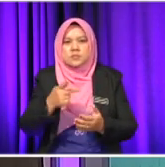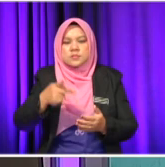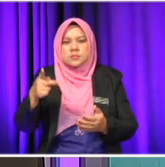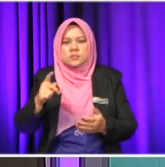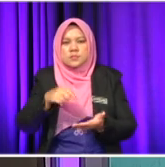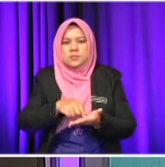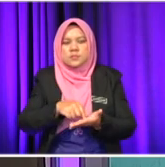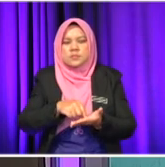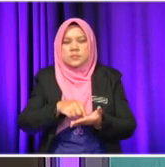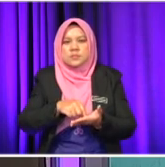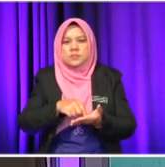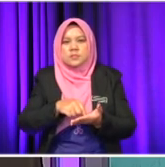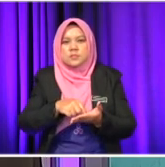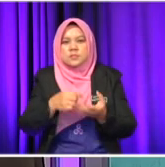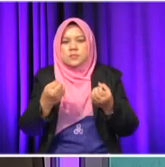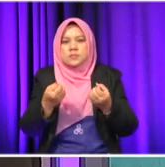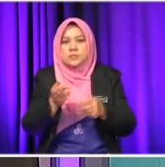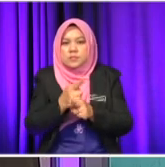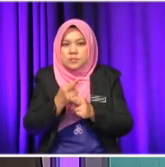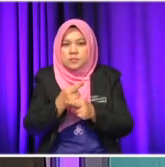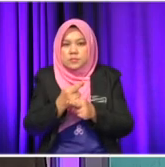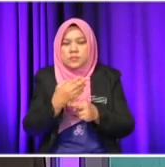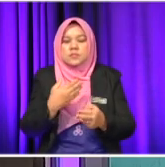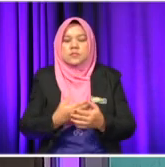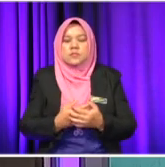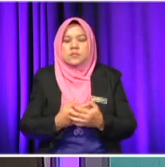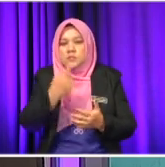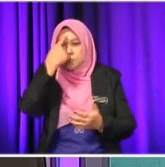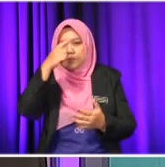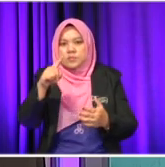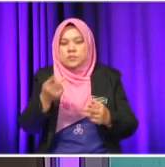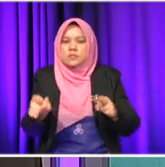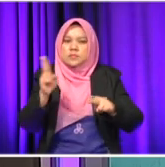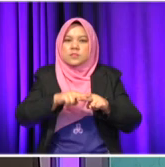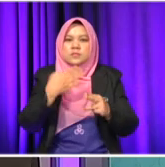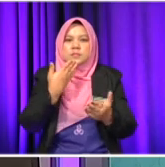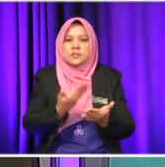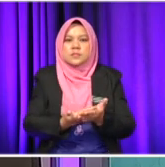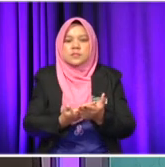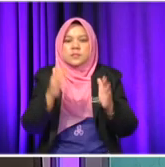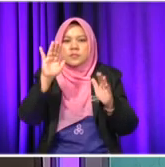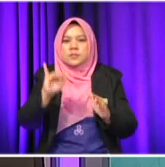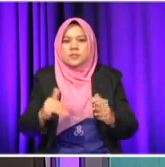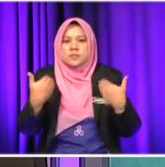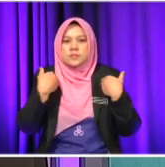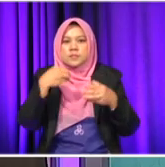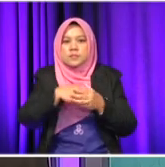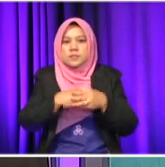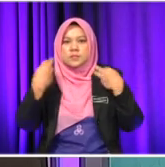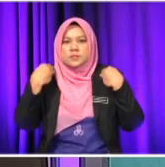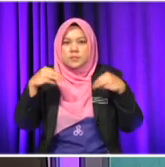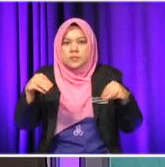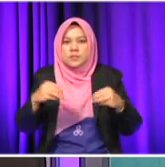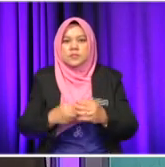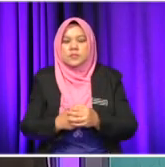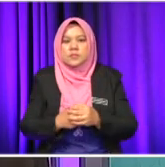kita perbaiki untuk kita tingkatkan lagi apa yang ada dalam pasaran oke yang